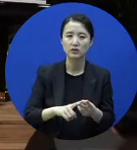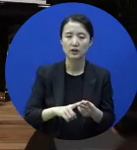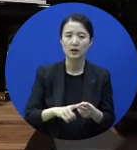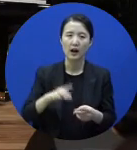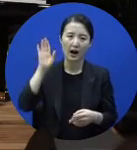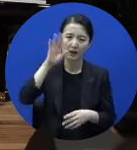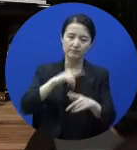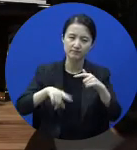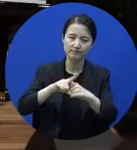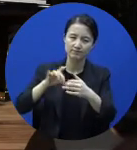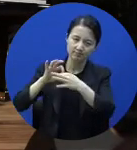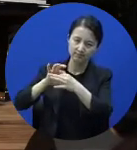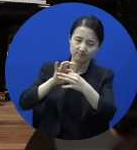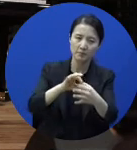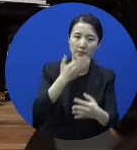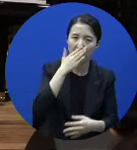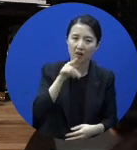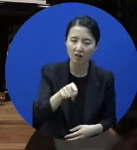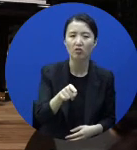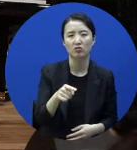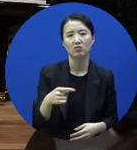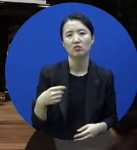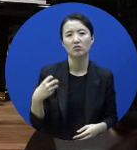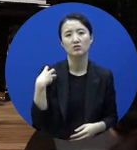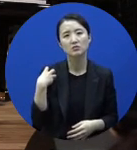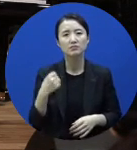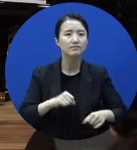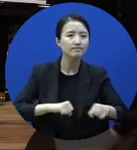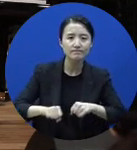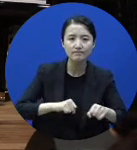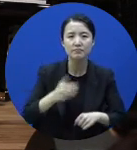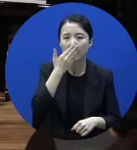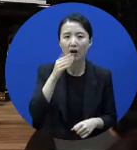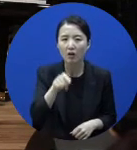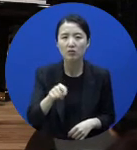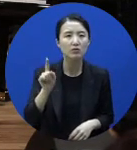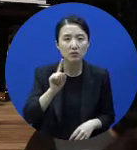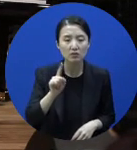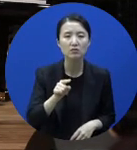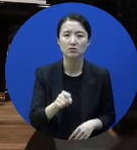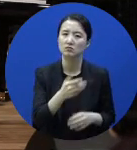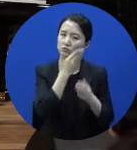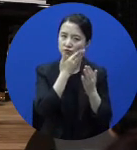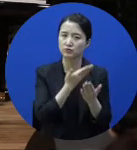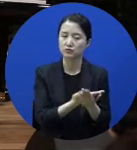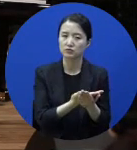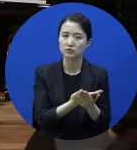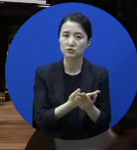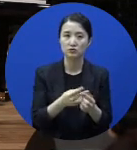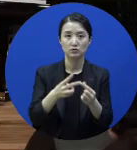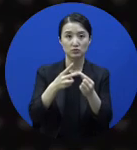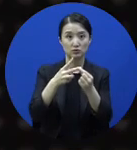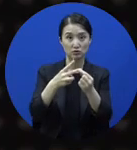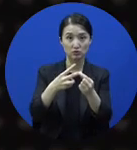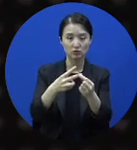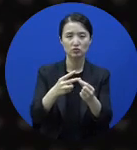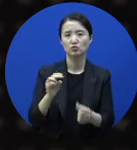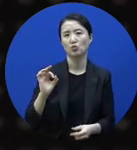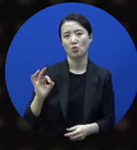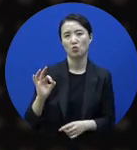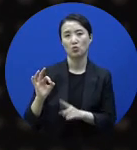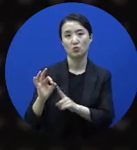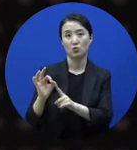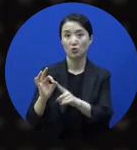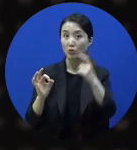사실 비용이 덜 들어가잖아요. 그러니까 70대, 80대에 가장 많이 들어가는 게 이제 병원비죠. 병원비들.